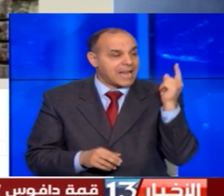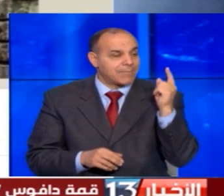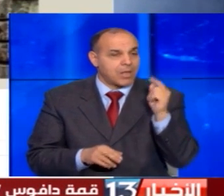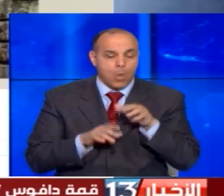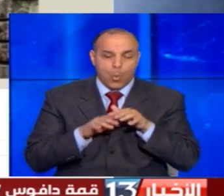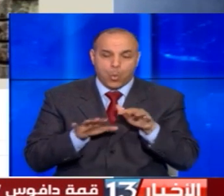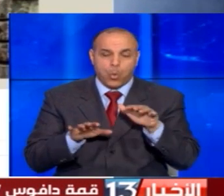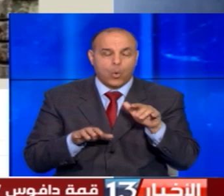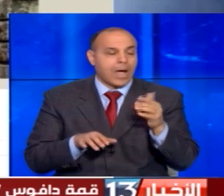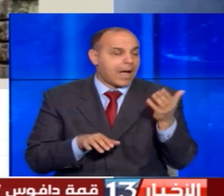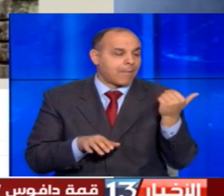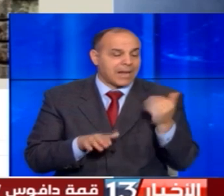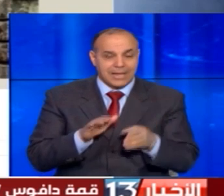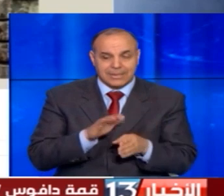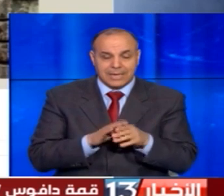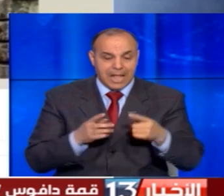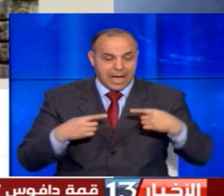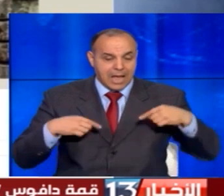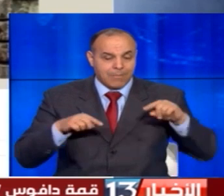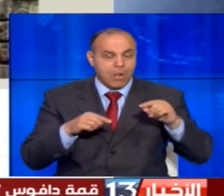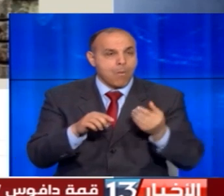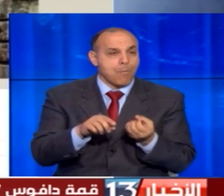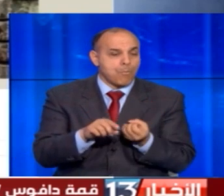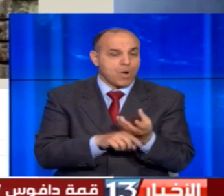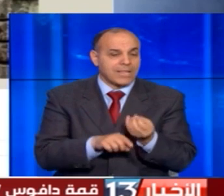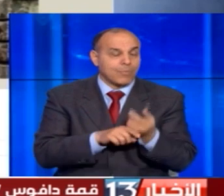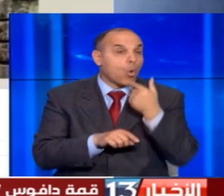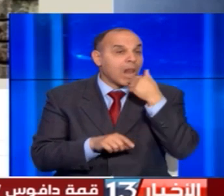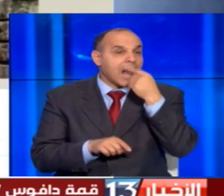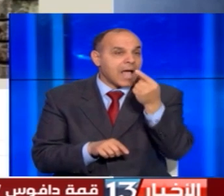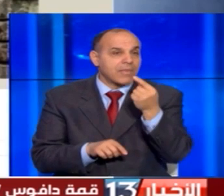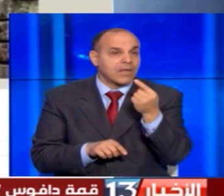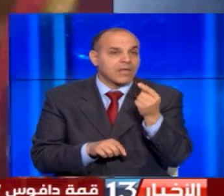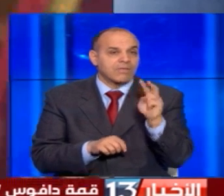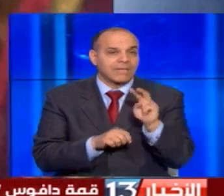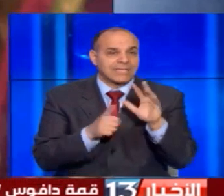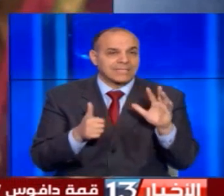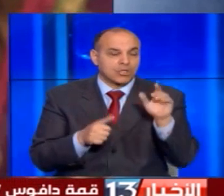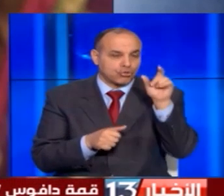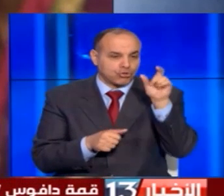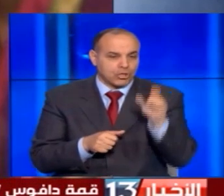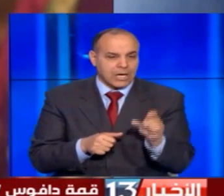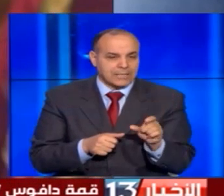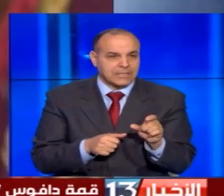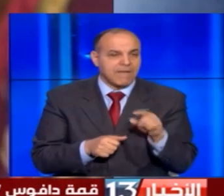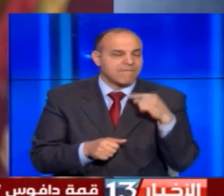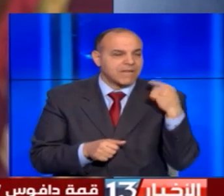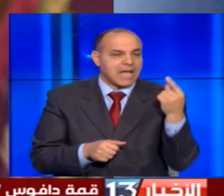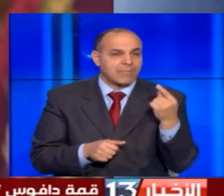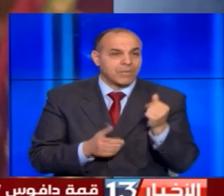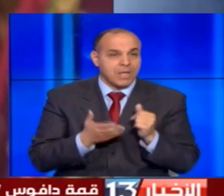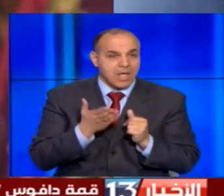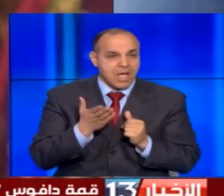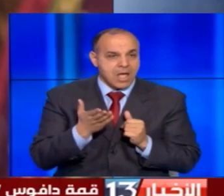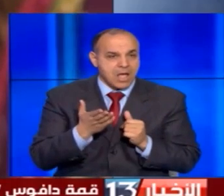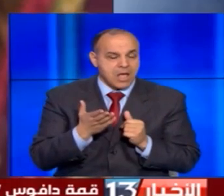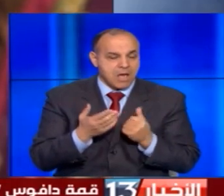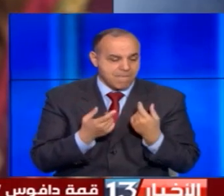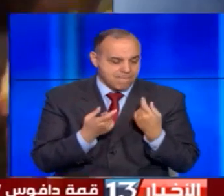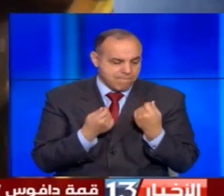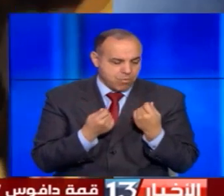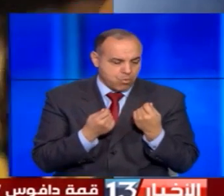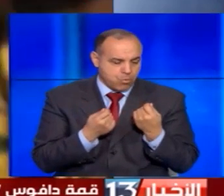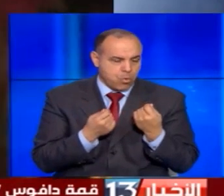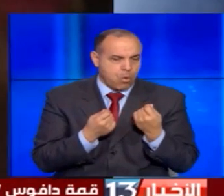تنشر يومان قبل انطلاق القمة معطيات تؤكد أن 26 شخصا عبر العالم يملكون من المال